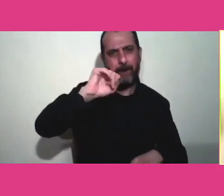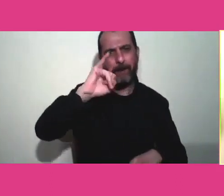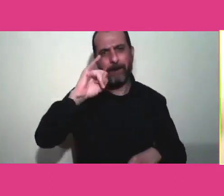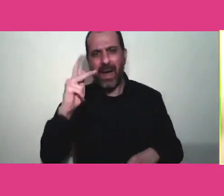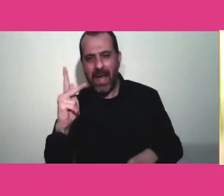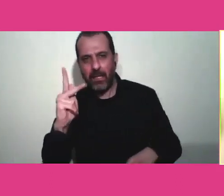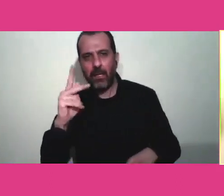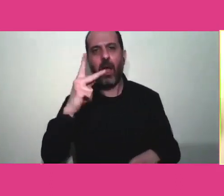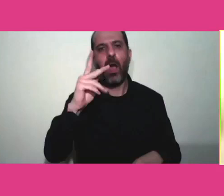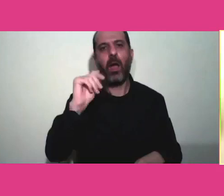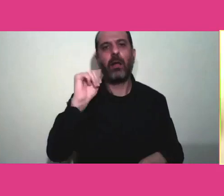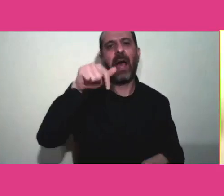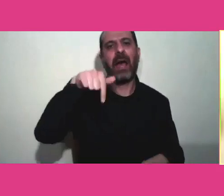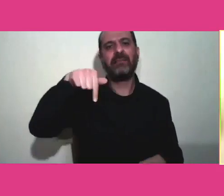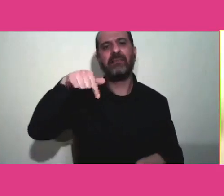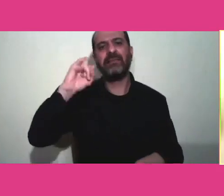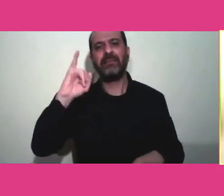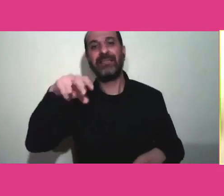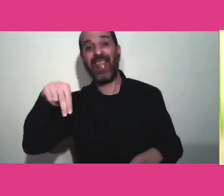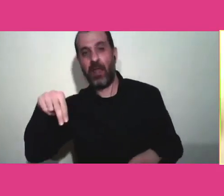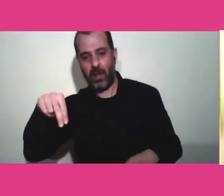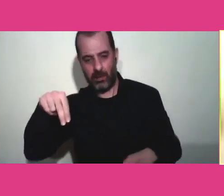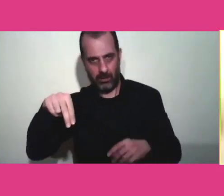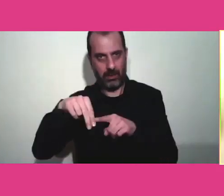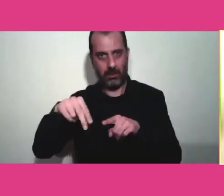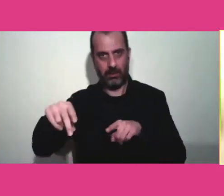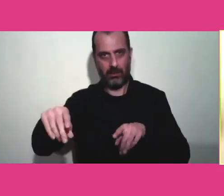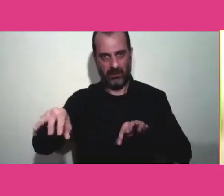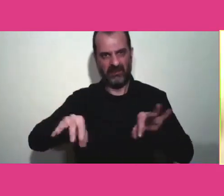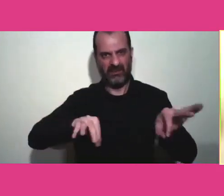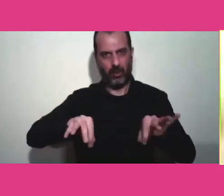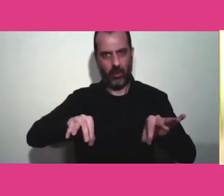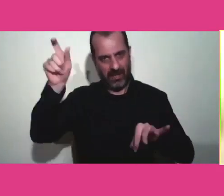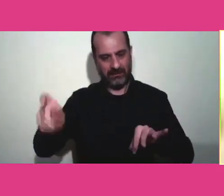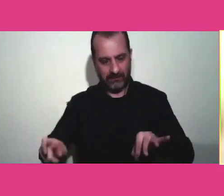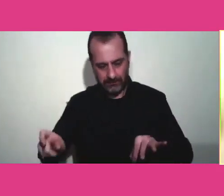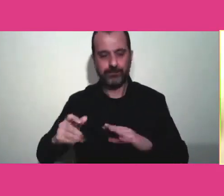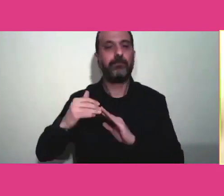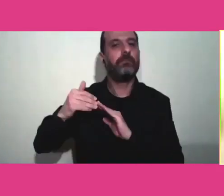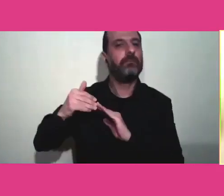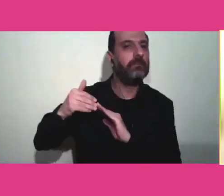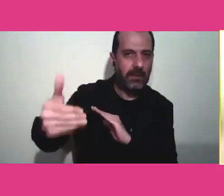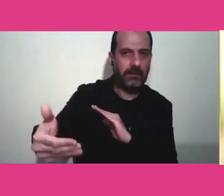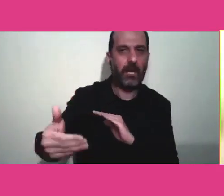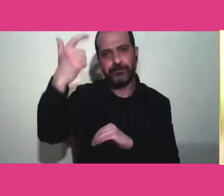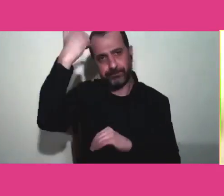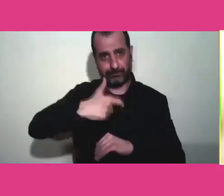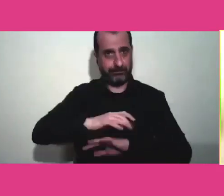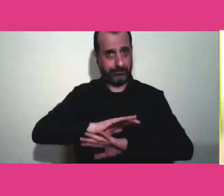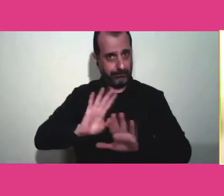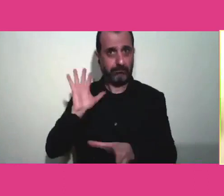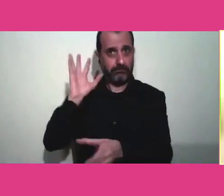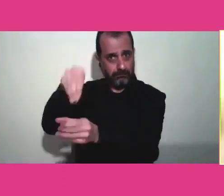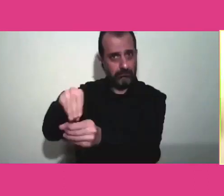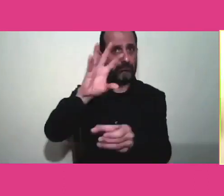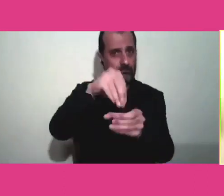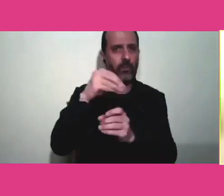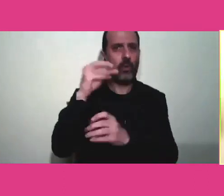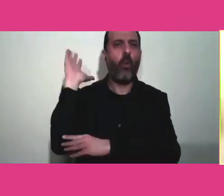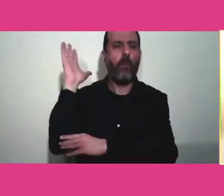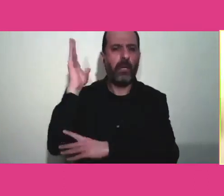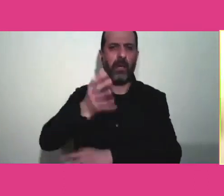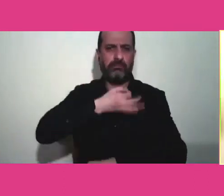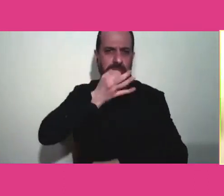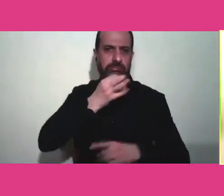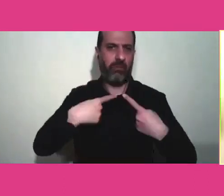Και μέσω αυτής, μετά όταν βγήκα κιόλας, συμμετείχα σε ομιλίες, γνώρισα πολύ κόσμο